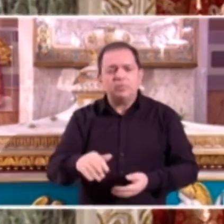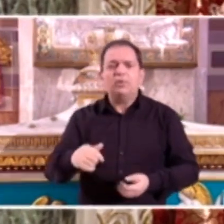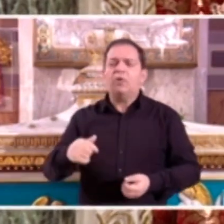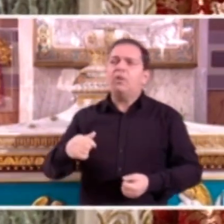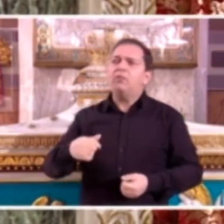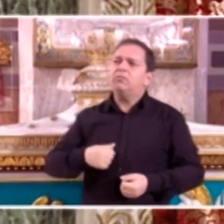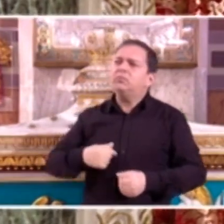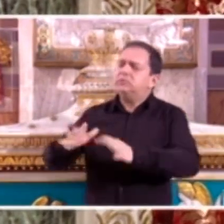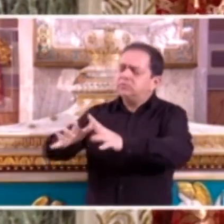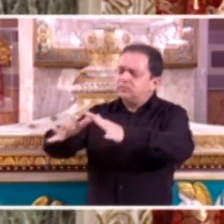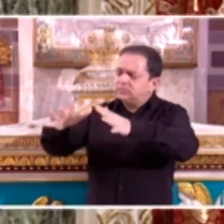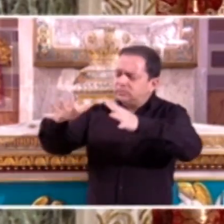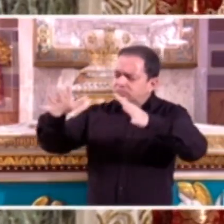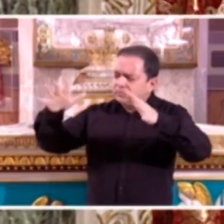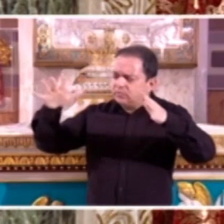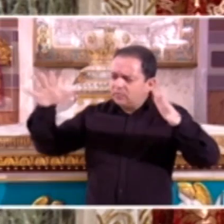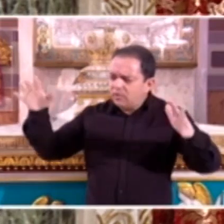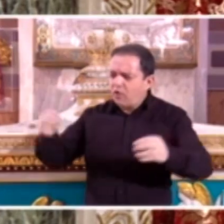αποσκυρτήσας